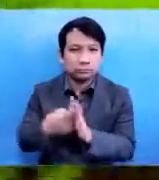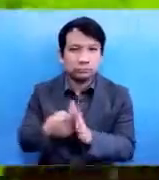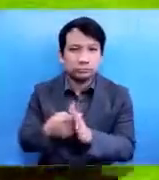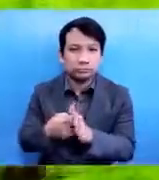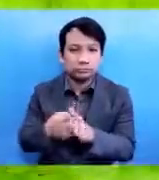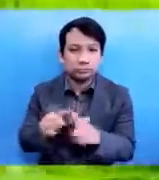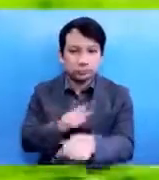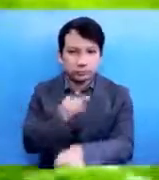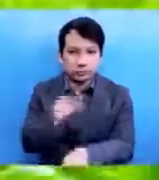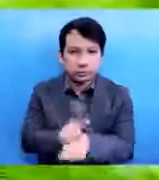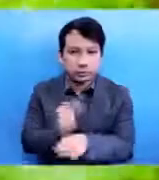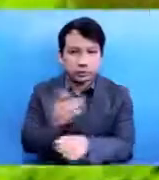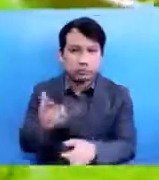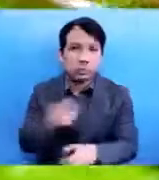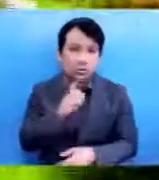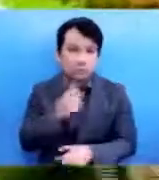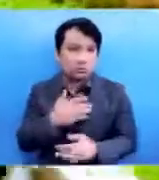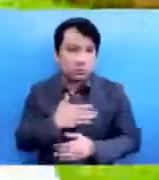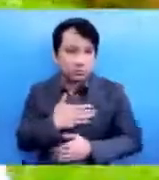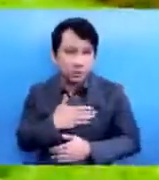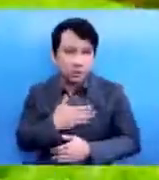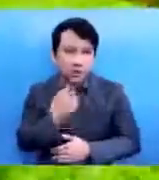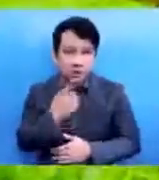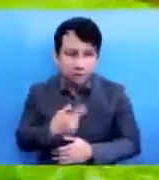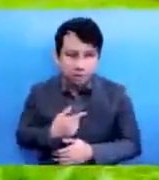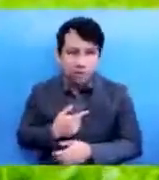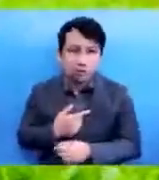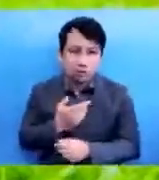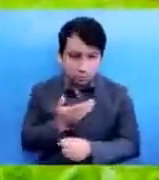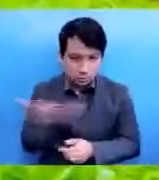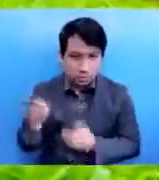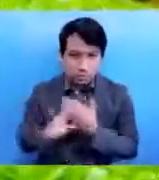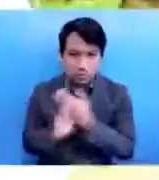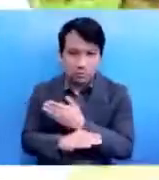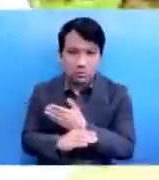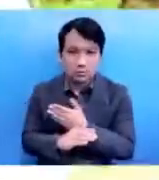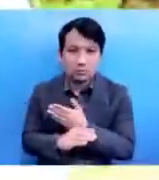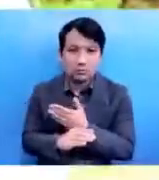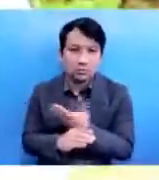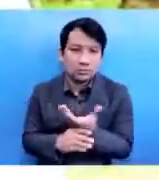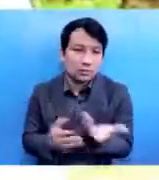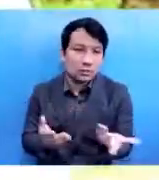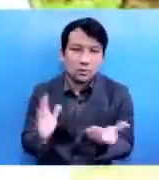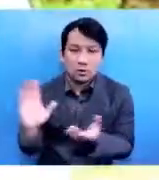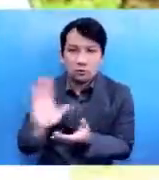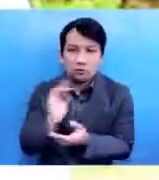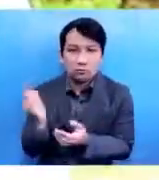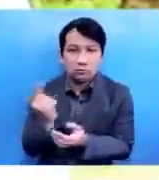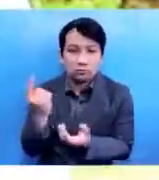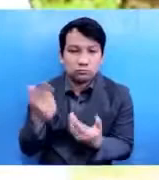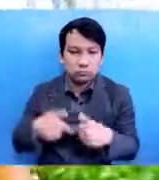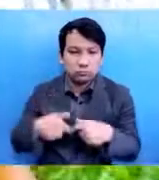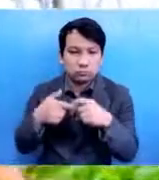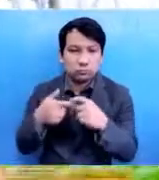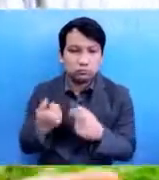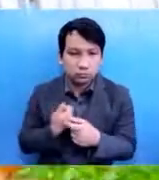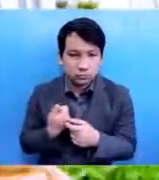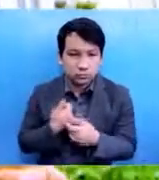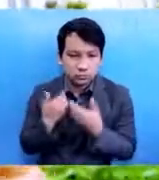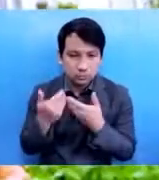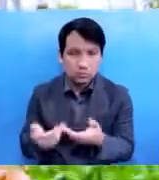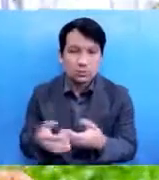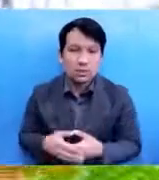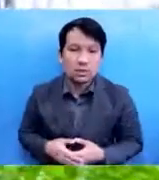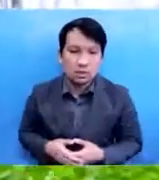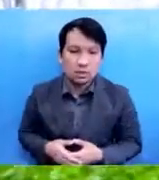So, nakakatuwa talaga na ang pagbabalik sa lupa because that's the only way to sustain ourselves, no? Kwento